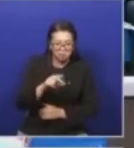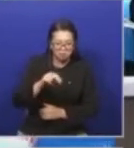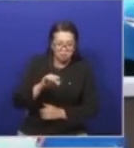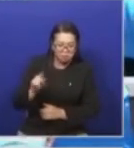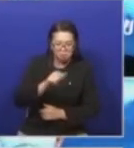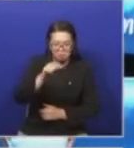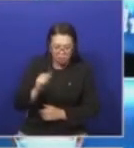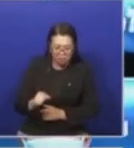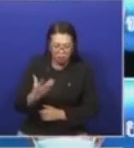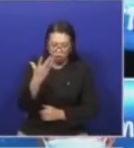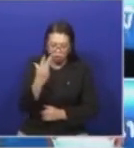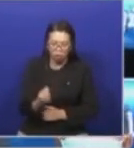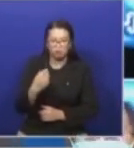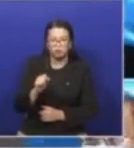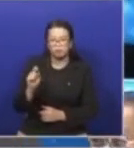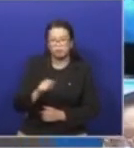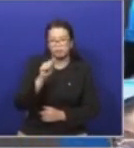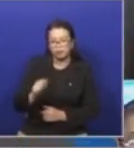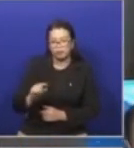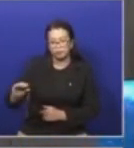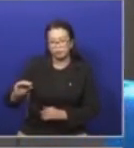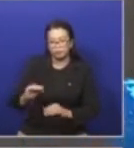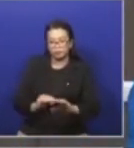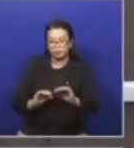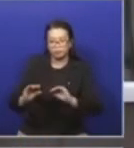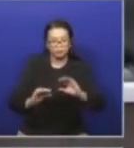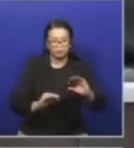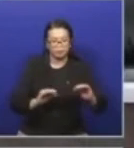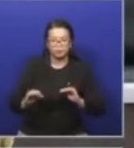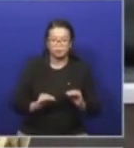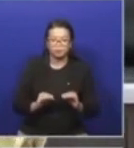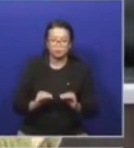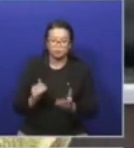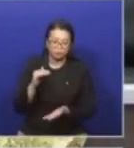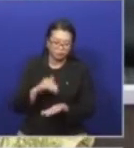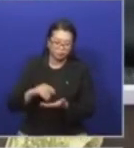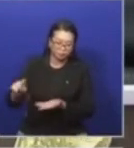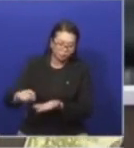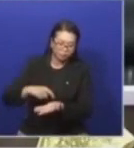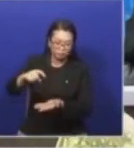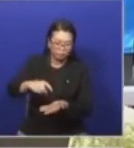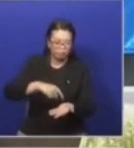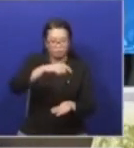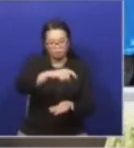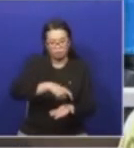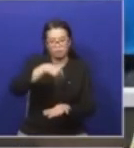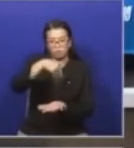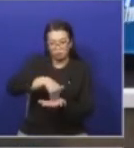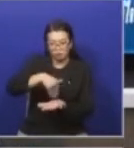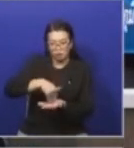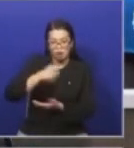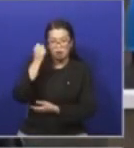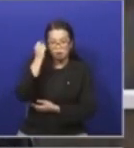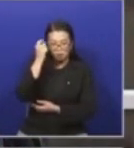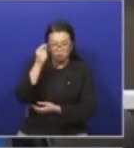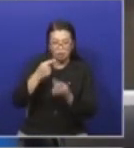ท้ายเหลือ 10% 10% ลงมาถึงเพื่อโอนเข้างบกลางอันนี้เข้าใจได้ครับในวันนั้นแ